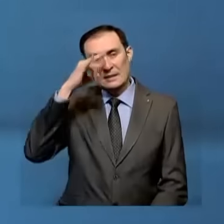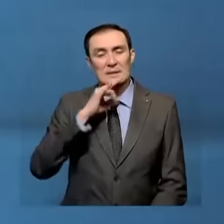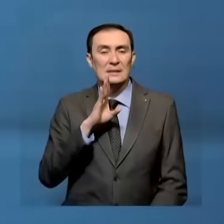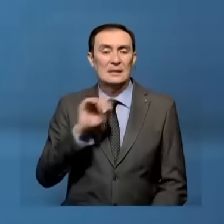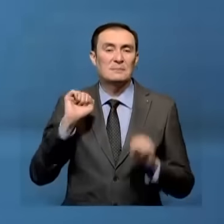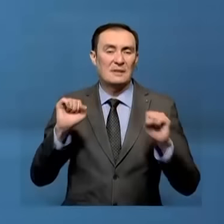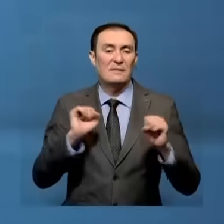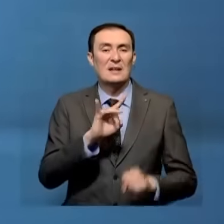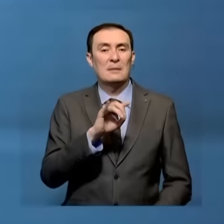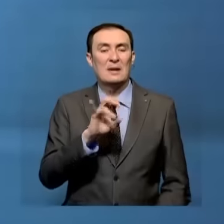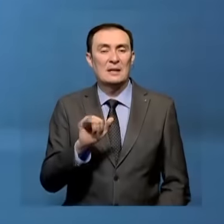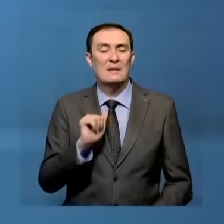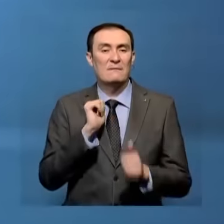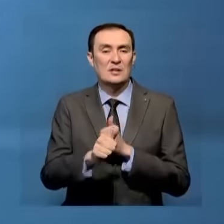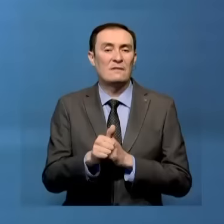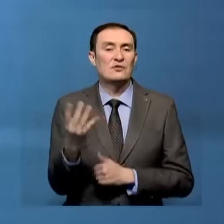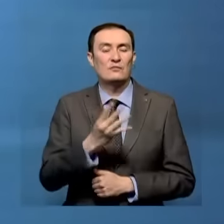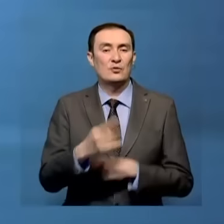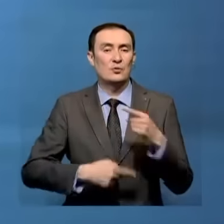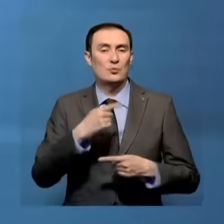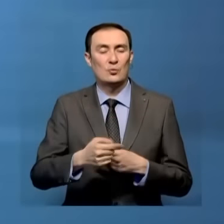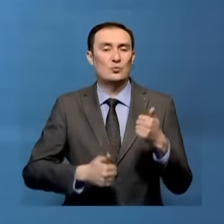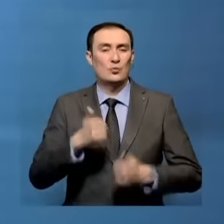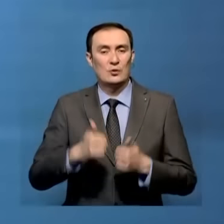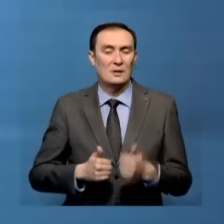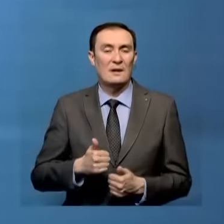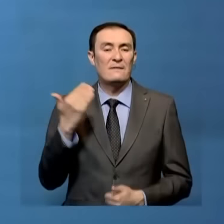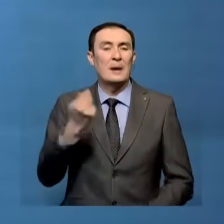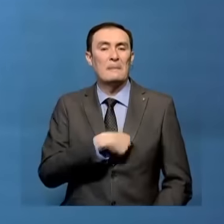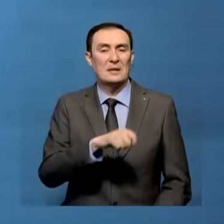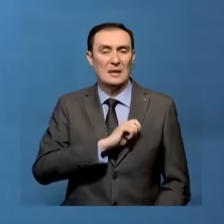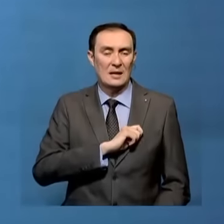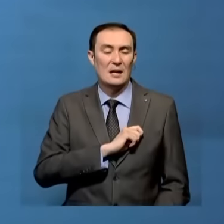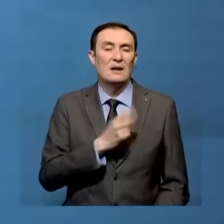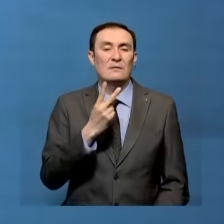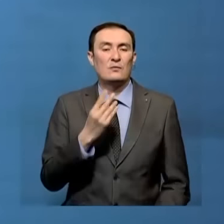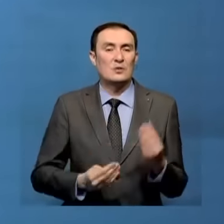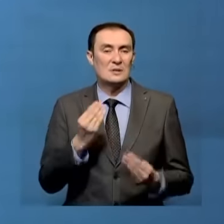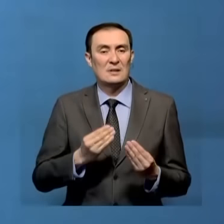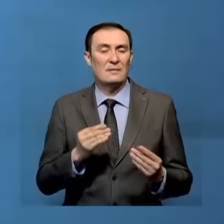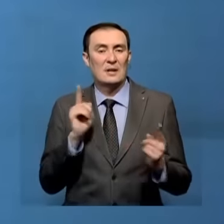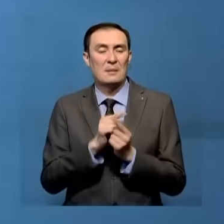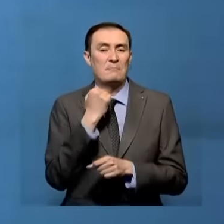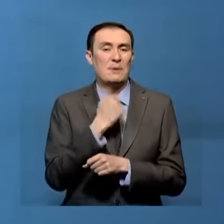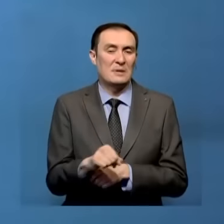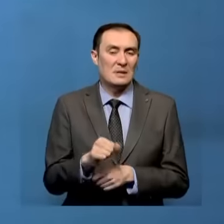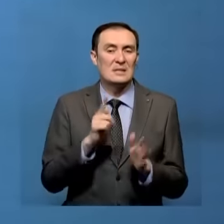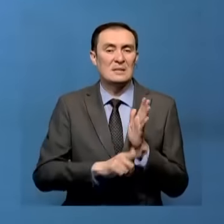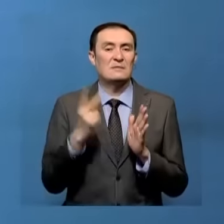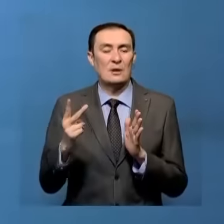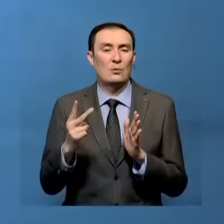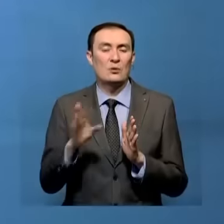Казахстанка Елена Рыбакина вышла в 4-й круг турнира WTA в Мадриде. В 2 сетах она уверенно